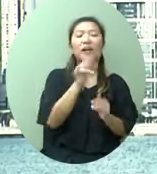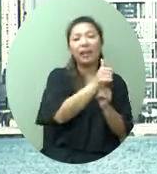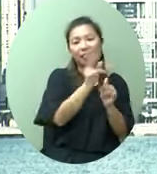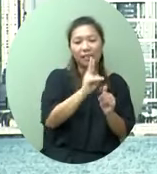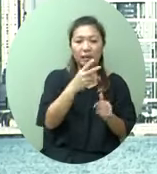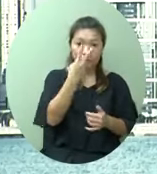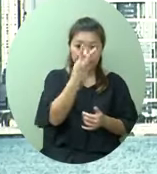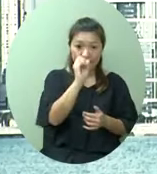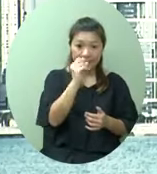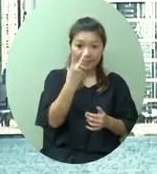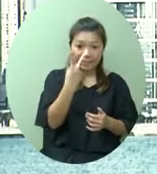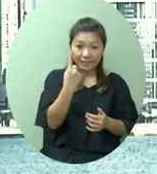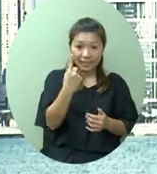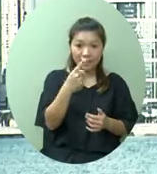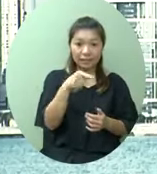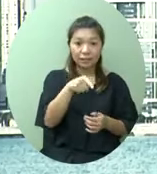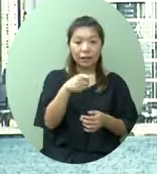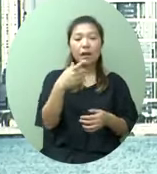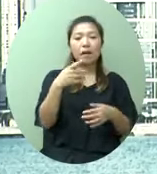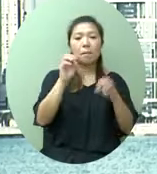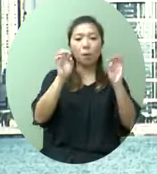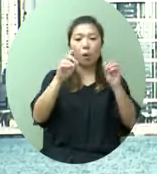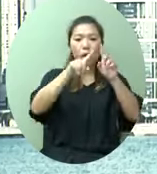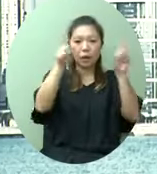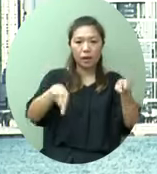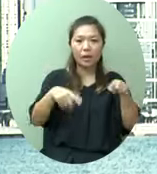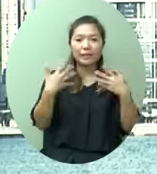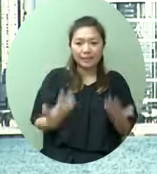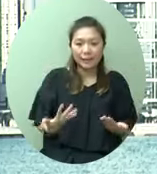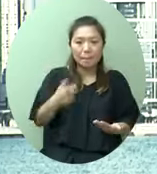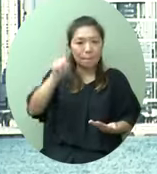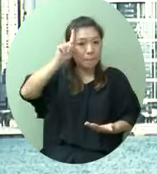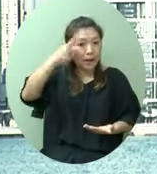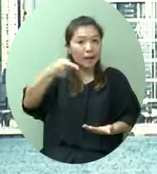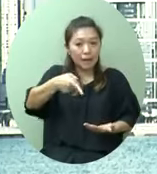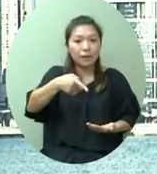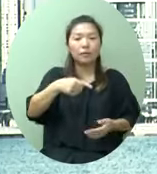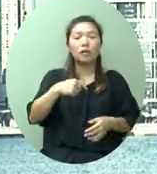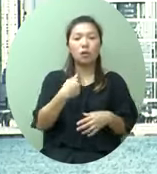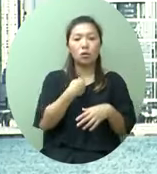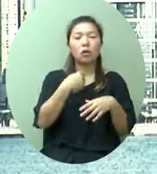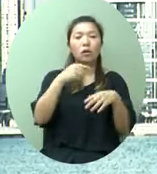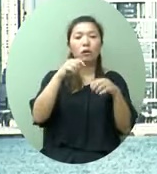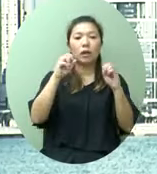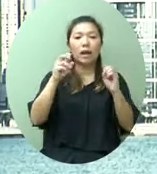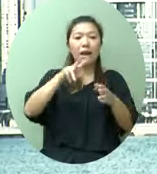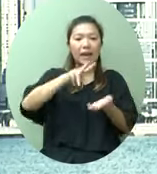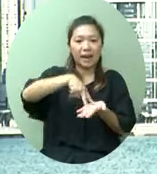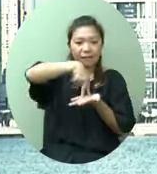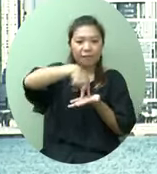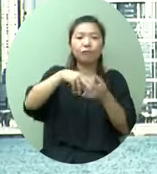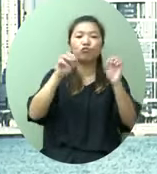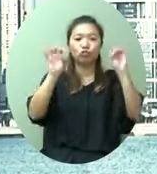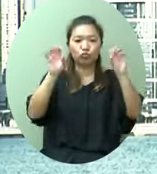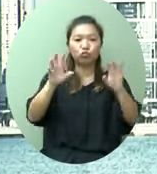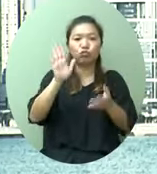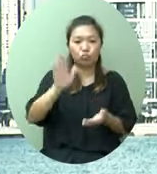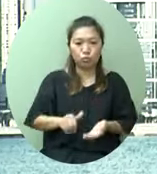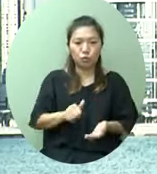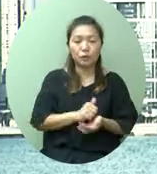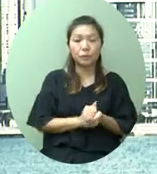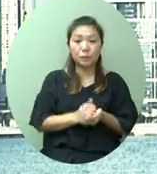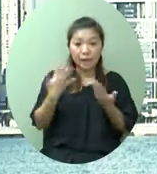報告嚇，就呢份係正文啦。我將會喺明天咧就喺立法會宣讀。